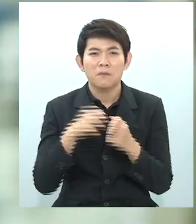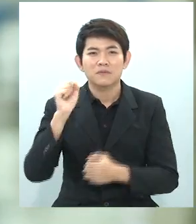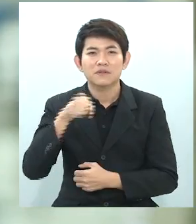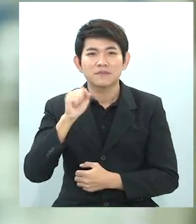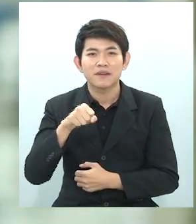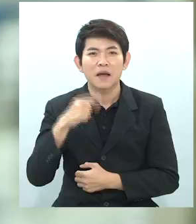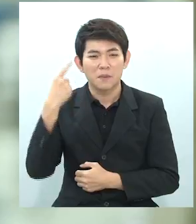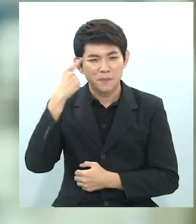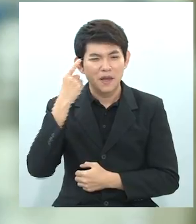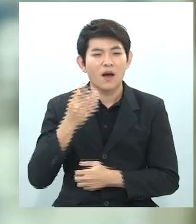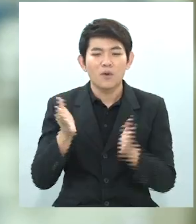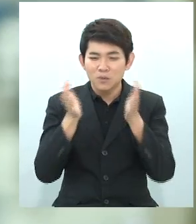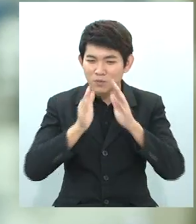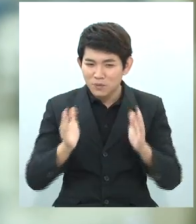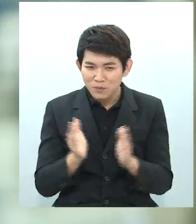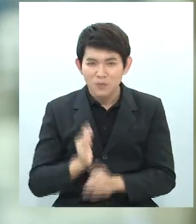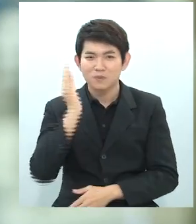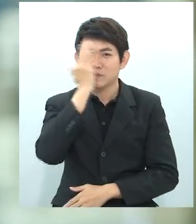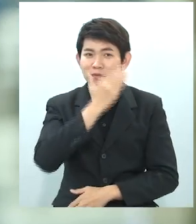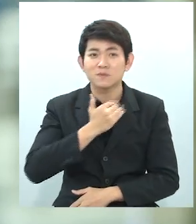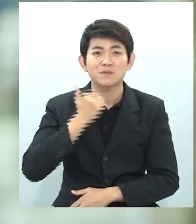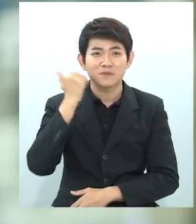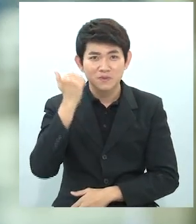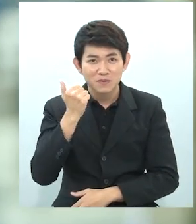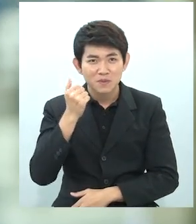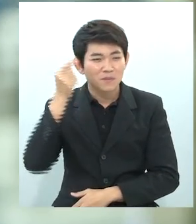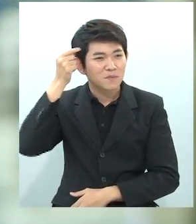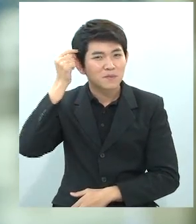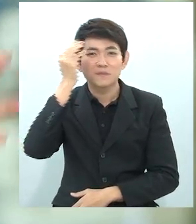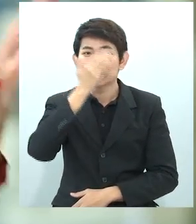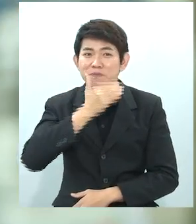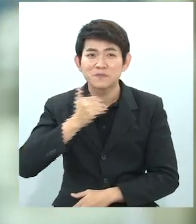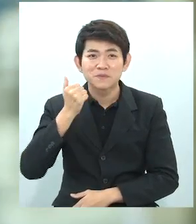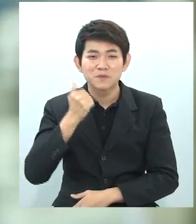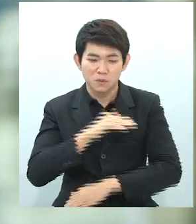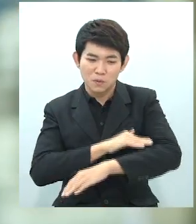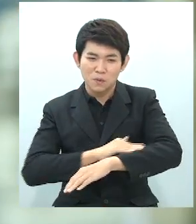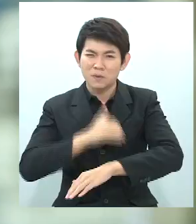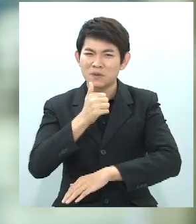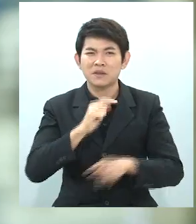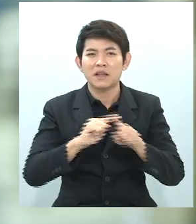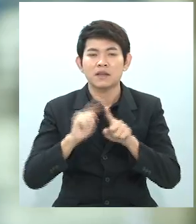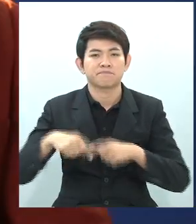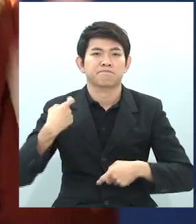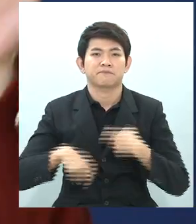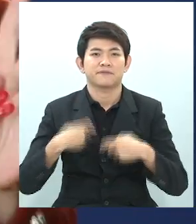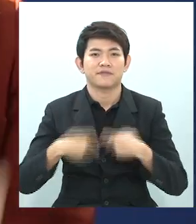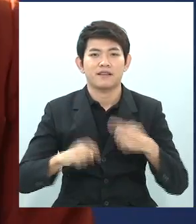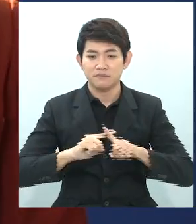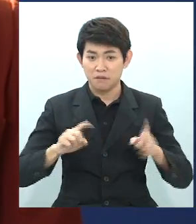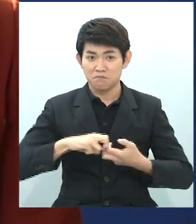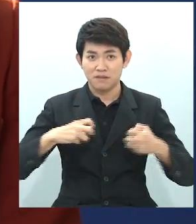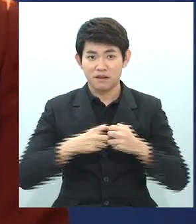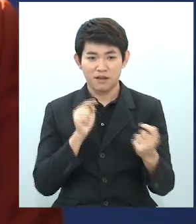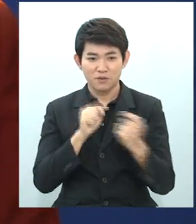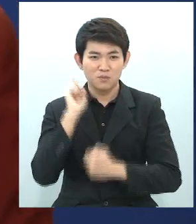ชมค่ะไหนจะต้องหุ่นดีหน้าสวยผมสวยผิวดีโอ้ยยากมากค่ะและปัญหาอย่างนึงนะ